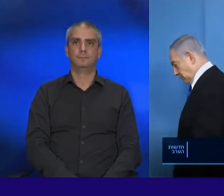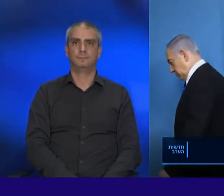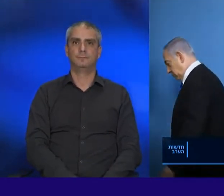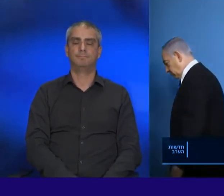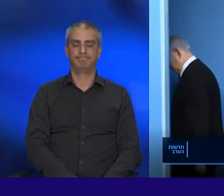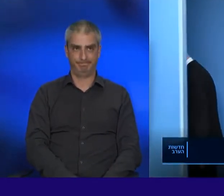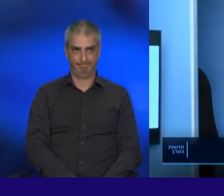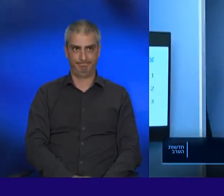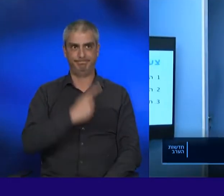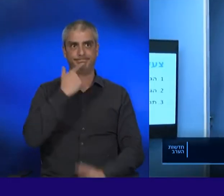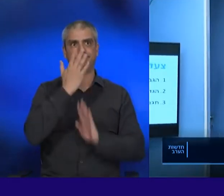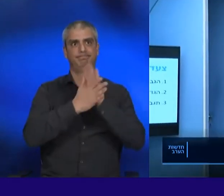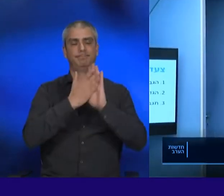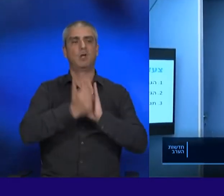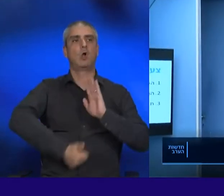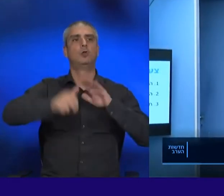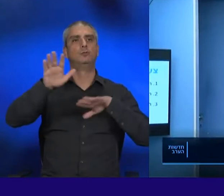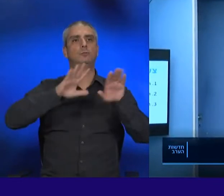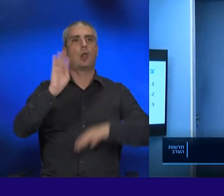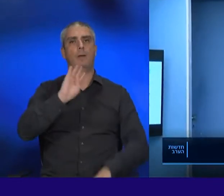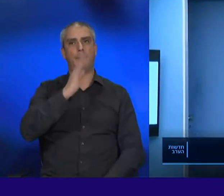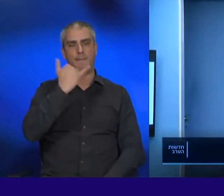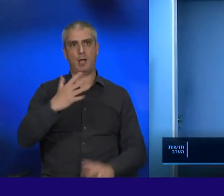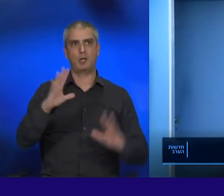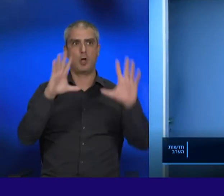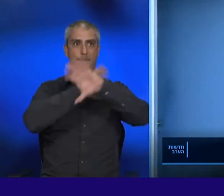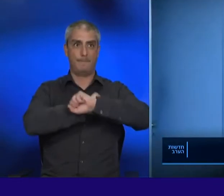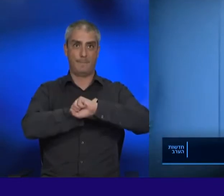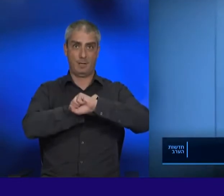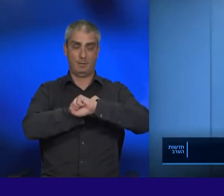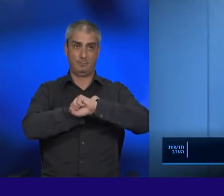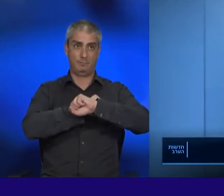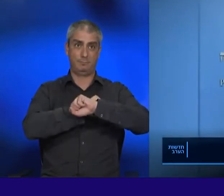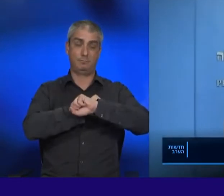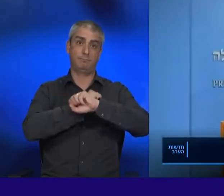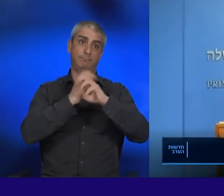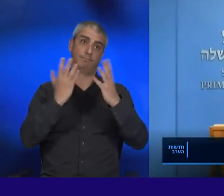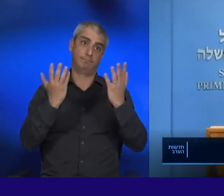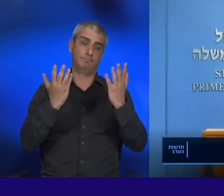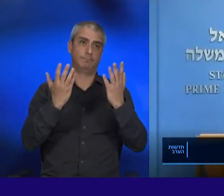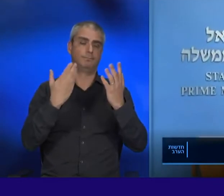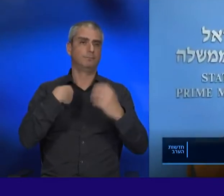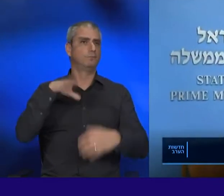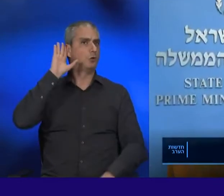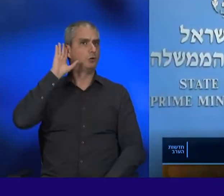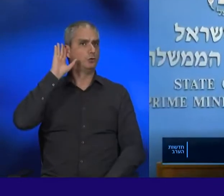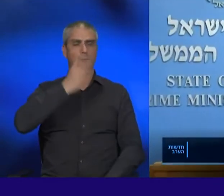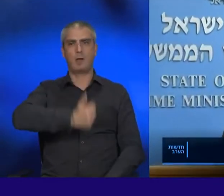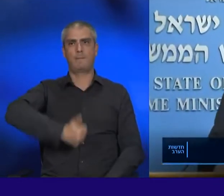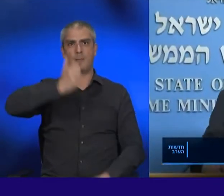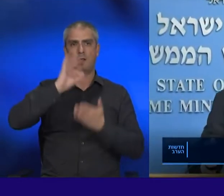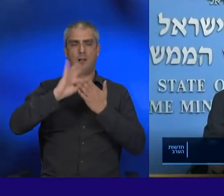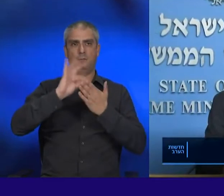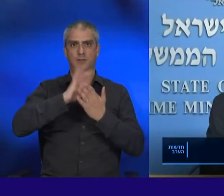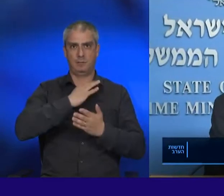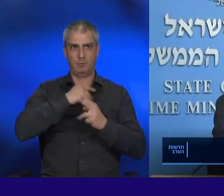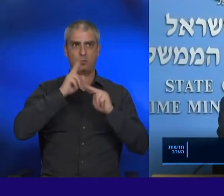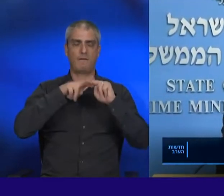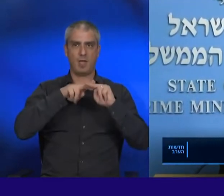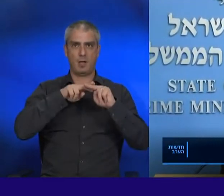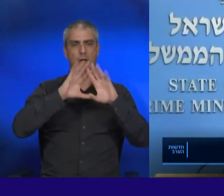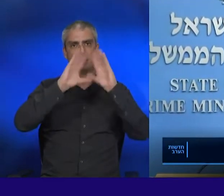כן, אלה דברי ראש ממשלה נתניהו הערב, אוקיי, בואו נשמע את מנכ״ל משרד הבריאות, ואז